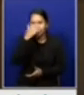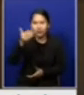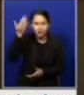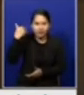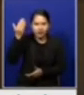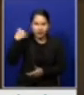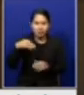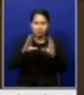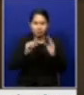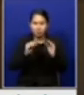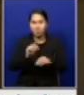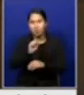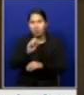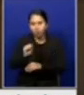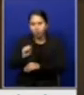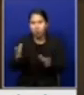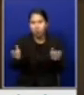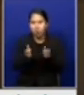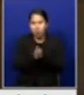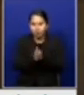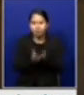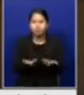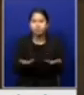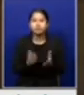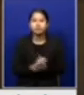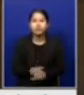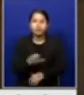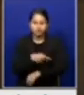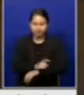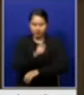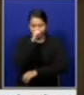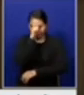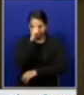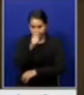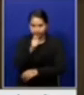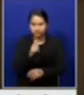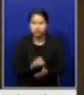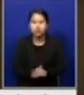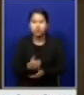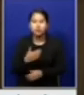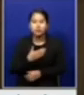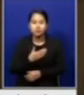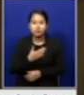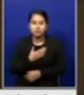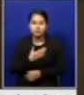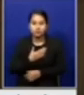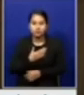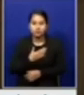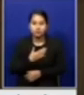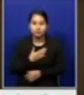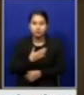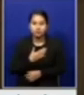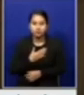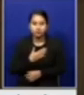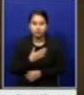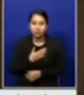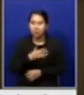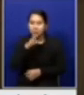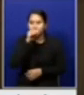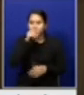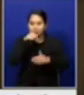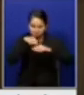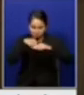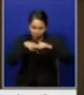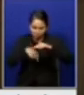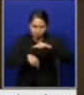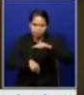ท่านประธานที่เคารพครับผมคงจะไม่กล่าวลงลึกรายละเอียดโดยเฉพาะอย่างยิ่ง